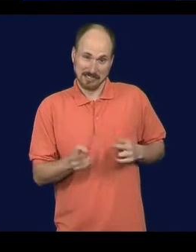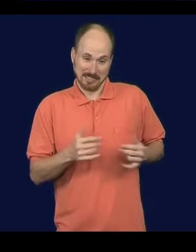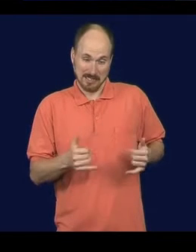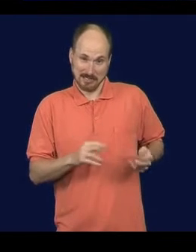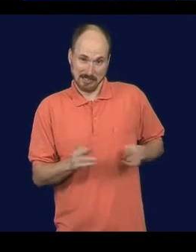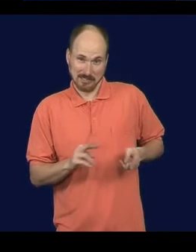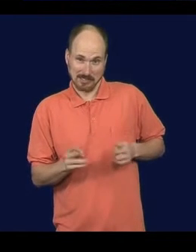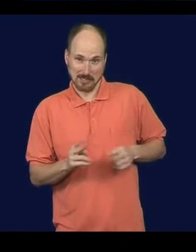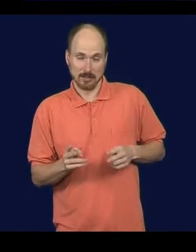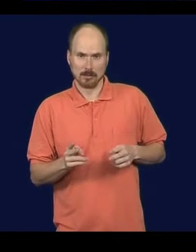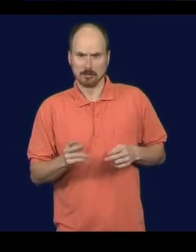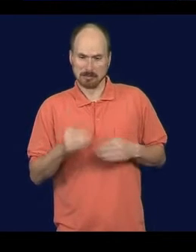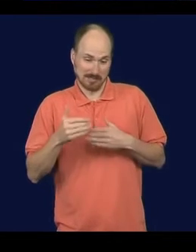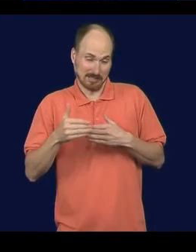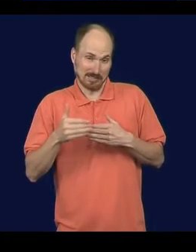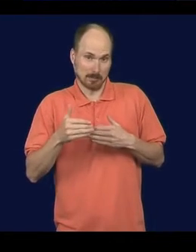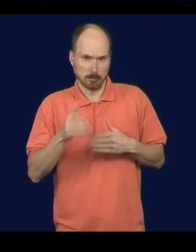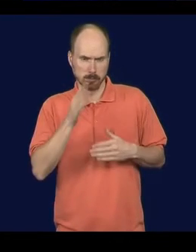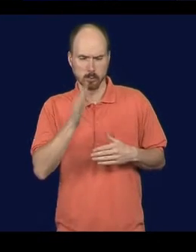vyhrála.